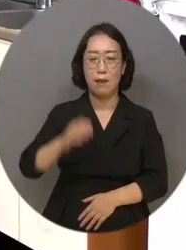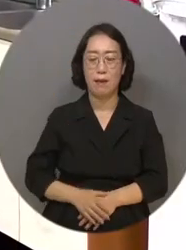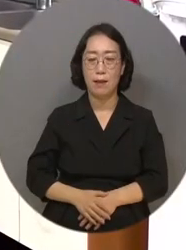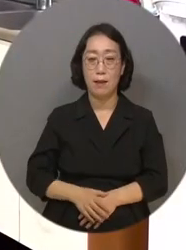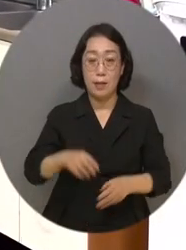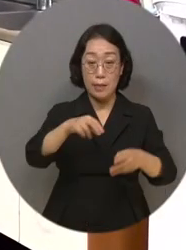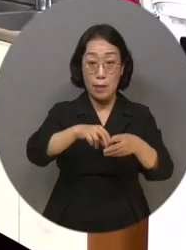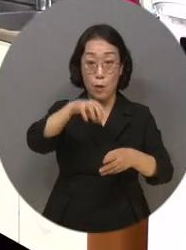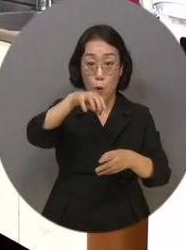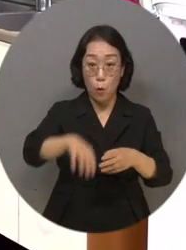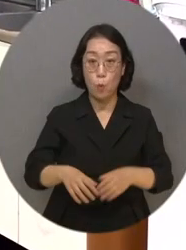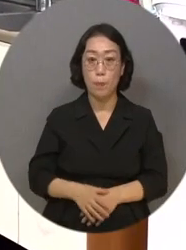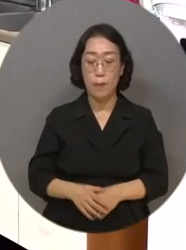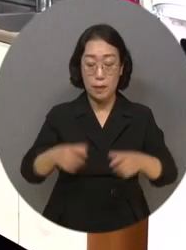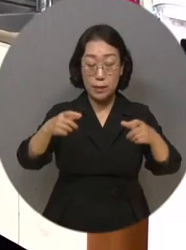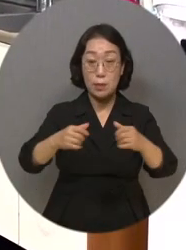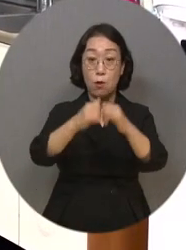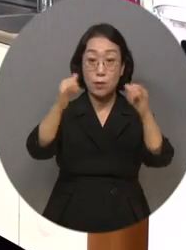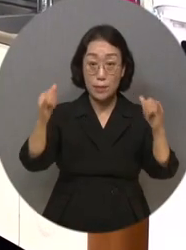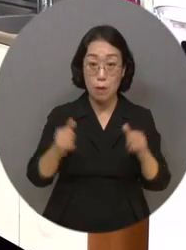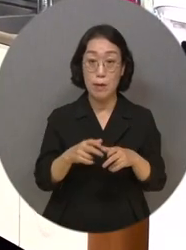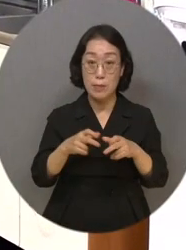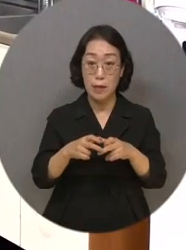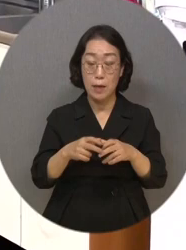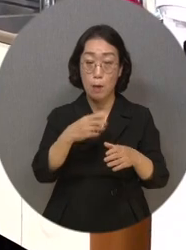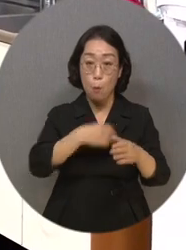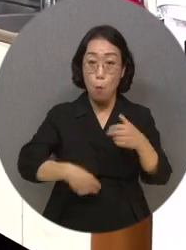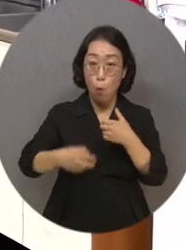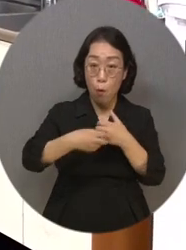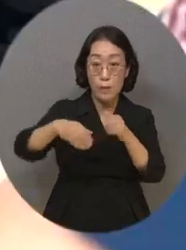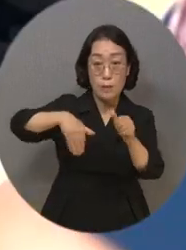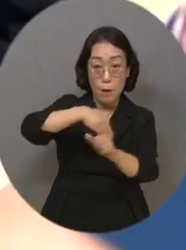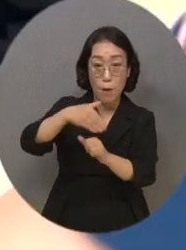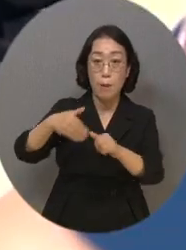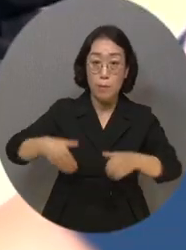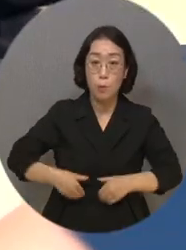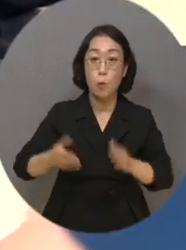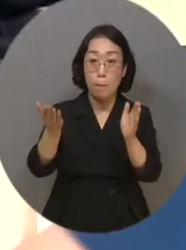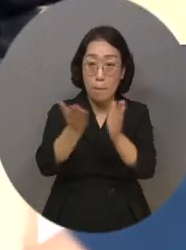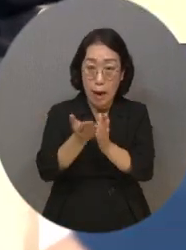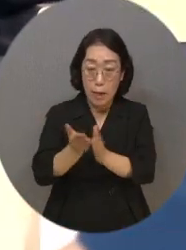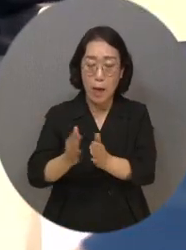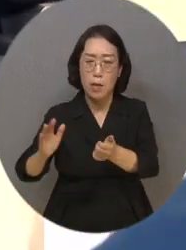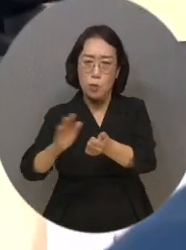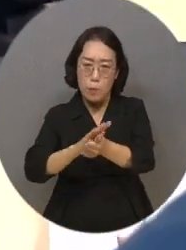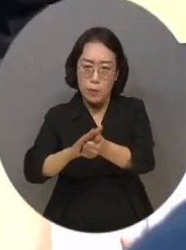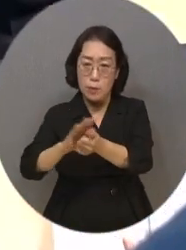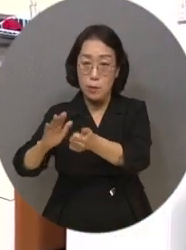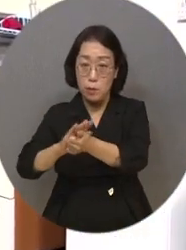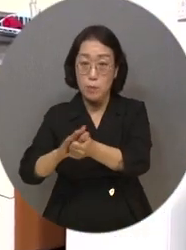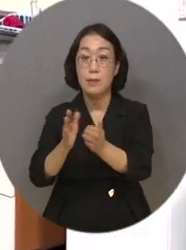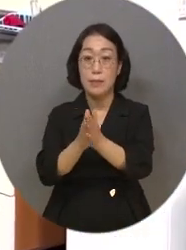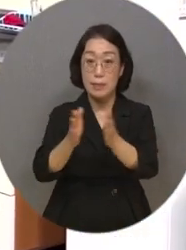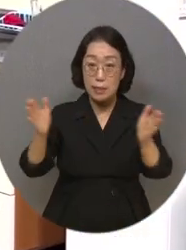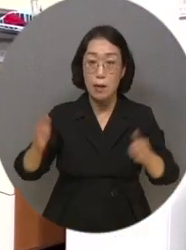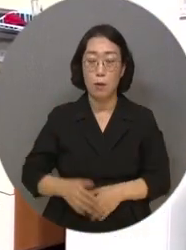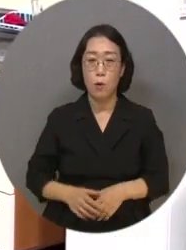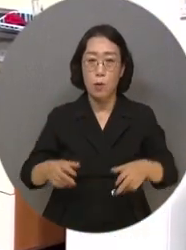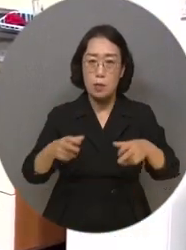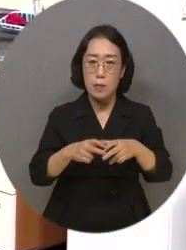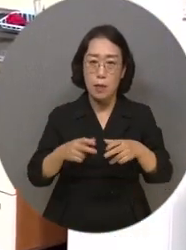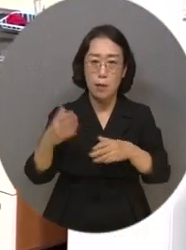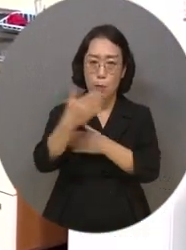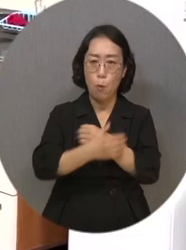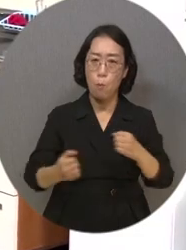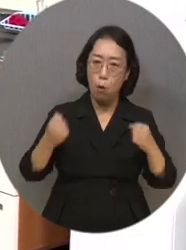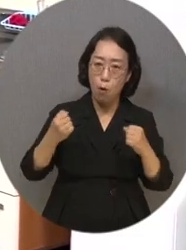센터는 이달부터 지역 사회 장애인의 복건 의료 필요에 맞춰 맞춤형 서비스를 제공하고 장애인이 건강한